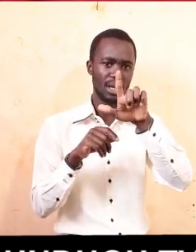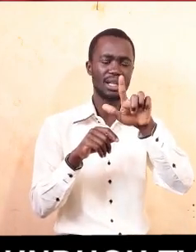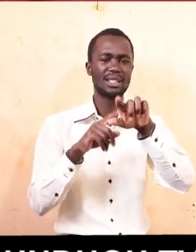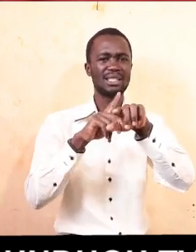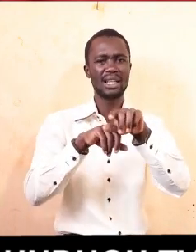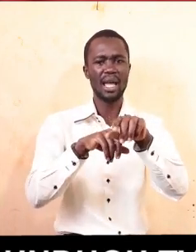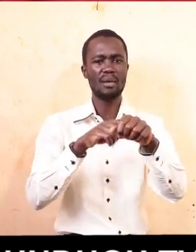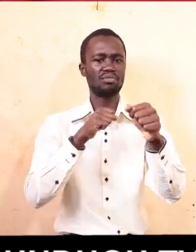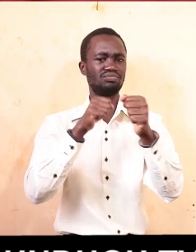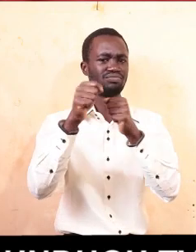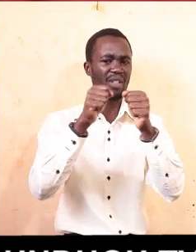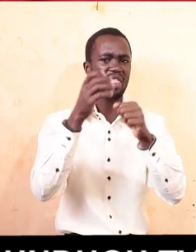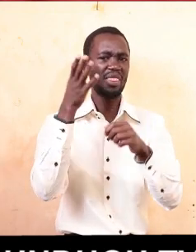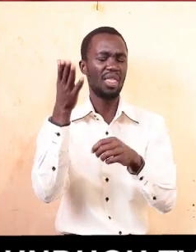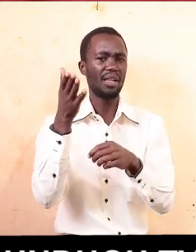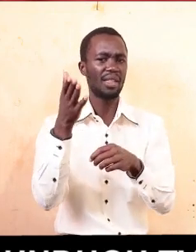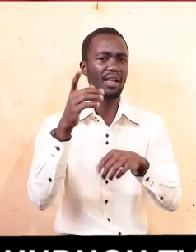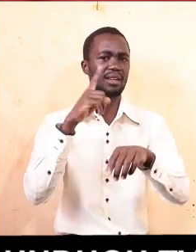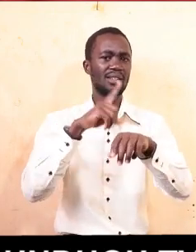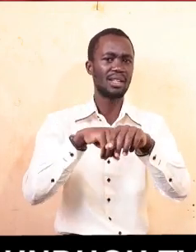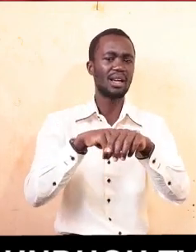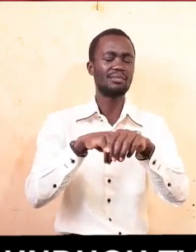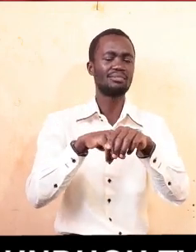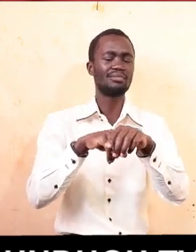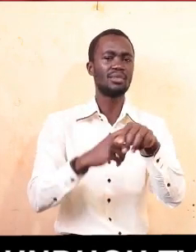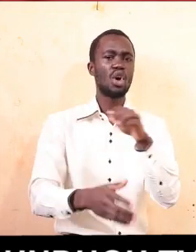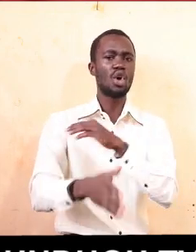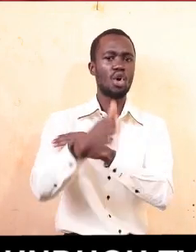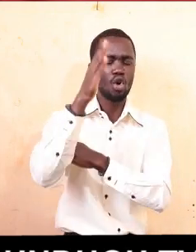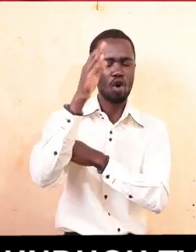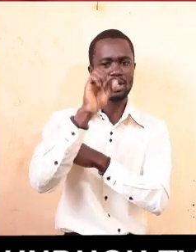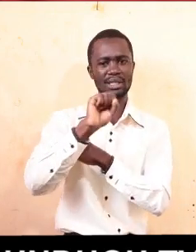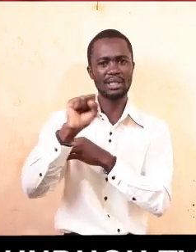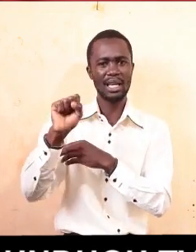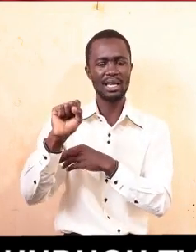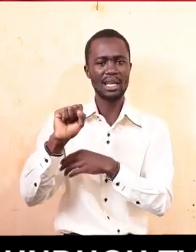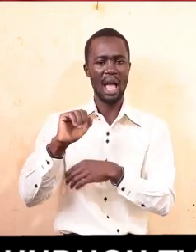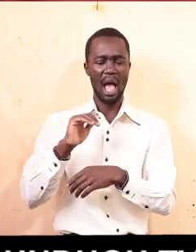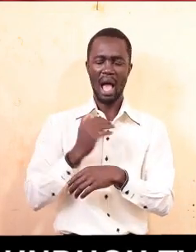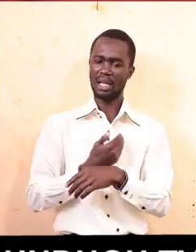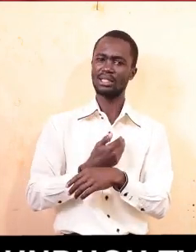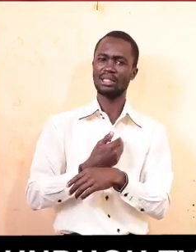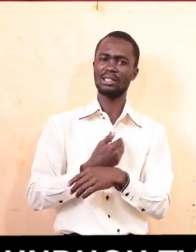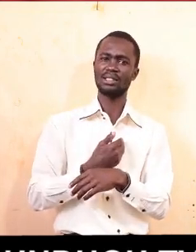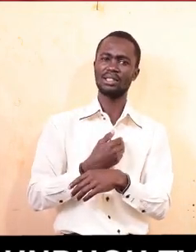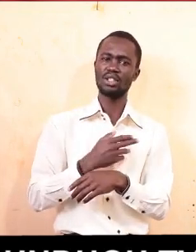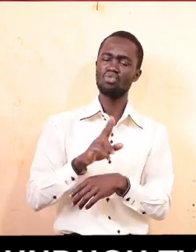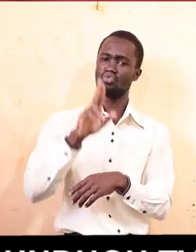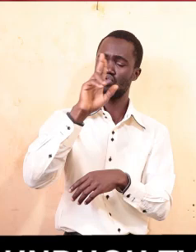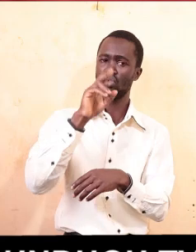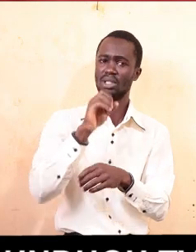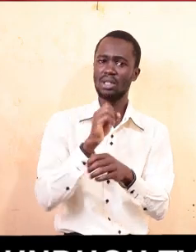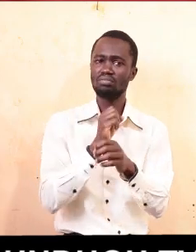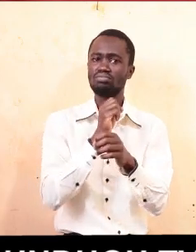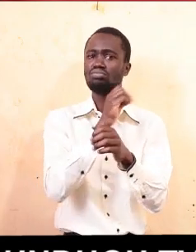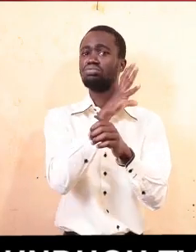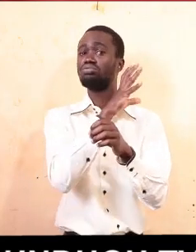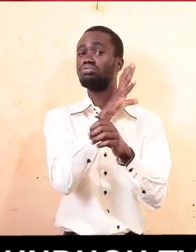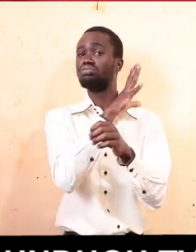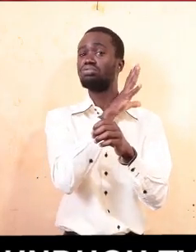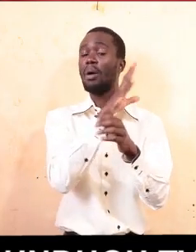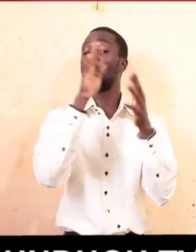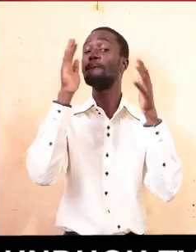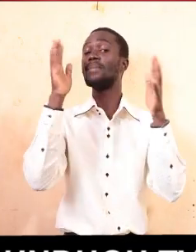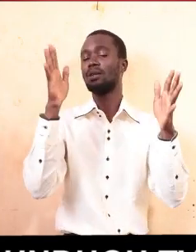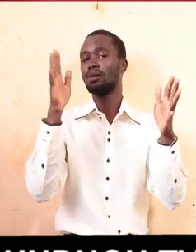vita na wakati Mungu hako katika upande wetu, alitumia ngurumo. Hata wakati